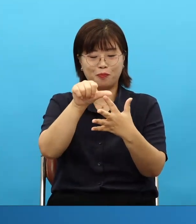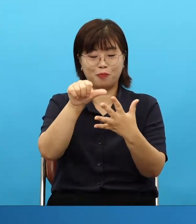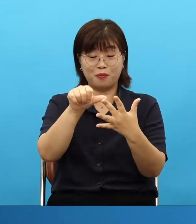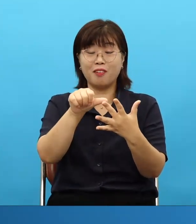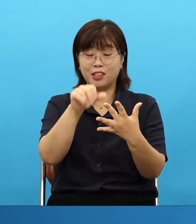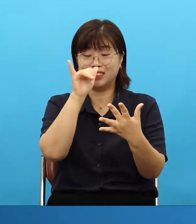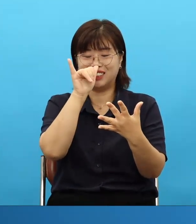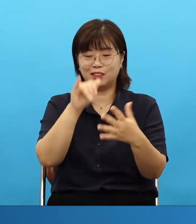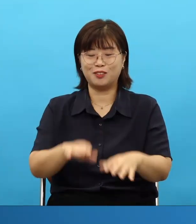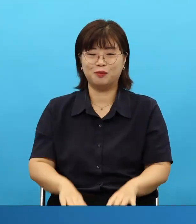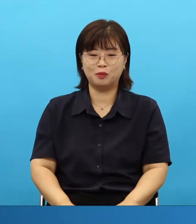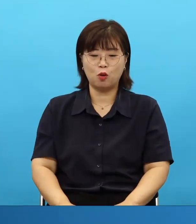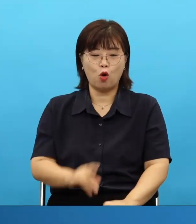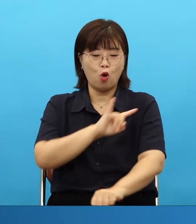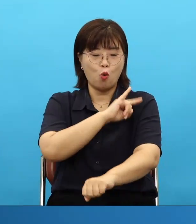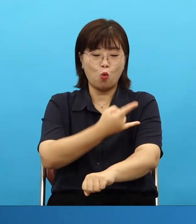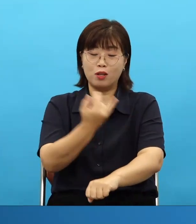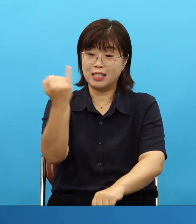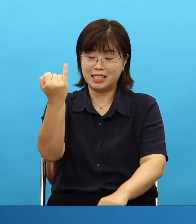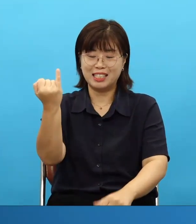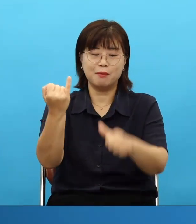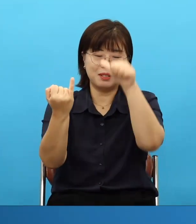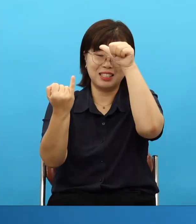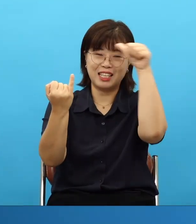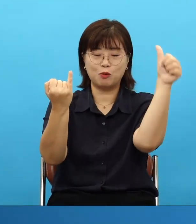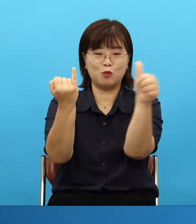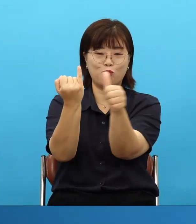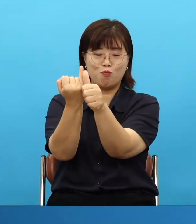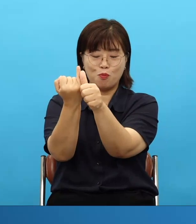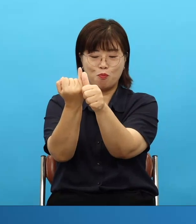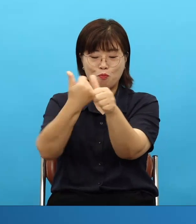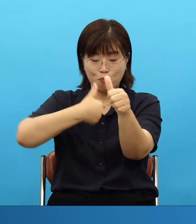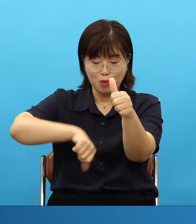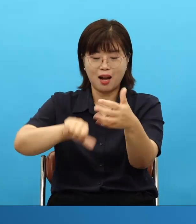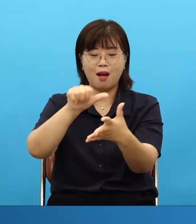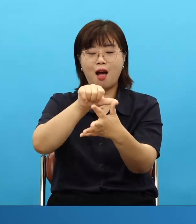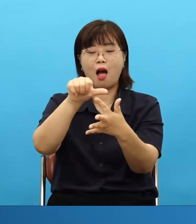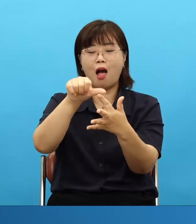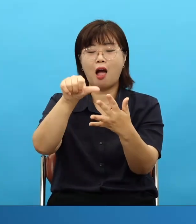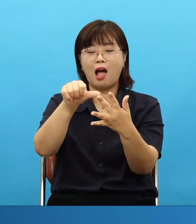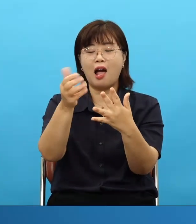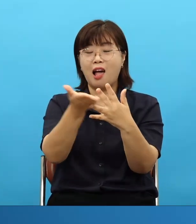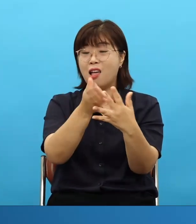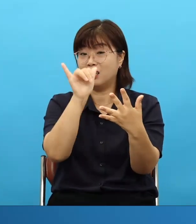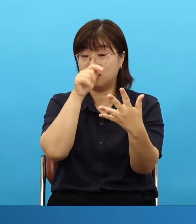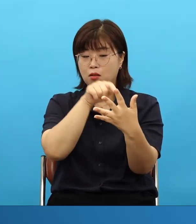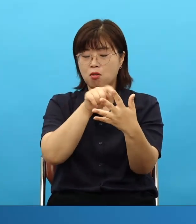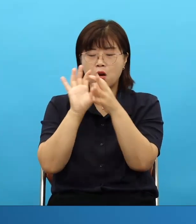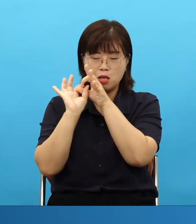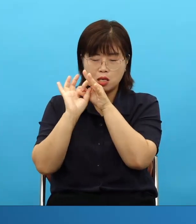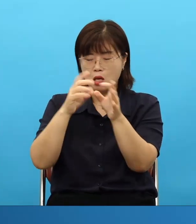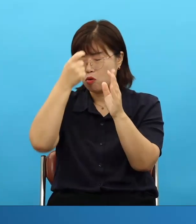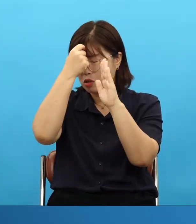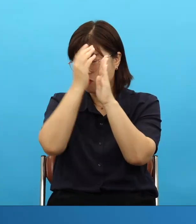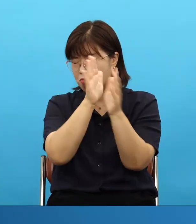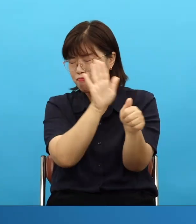that's why this elder and his wife, the senior deaconess, they continued to pray for the 3 sons so that they could have faith. 그런데